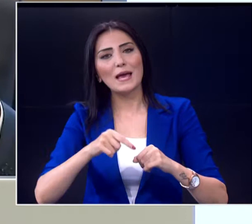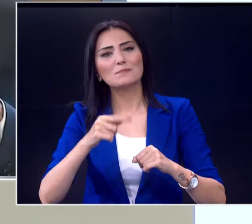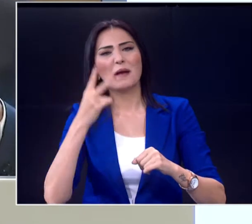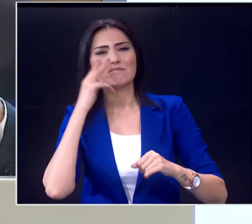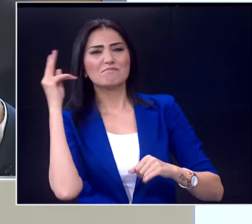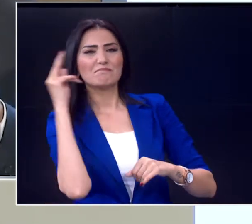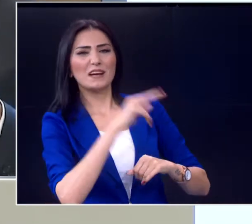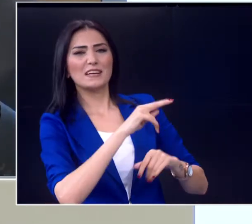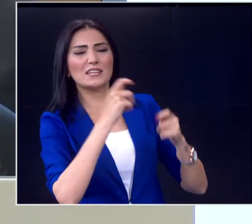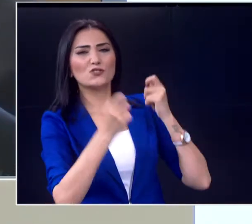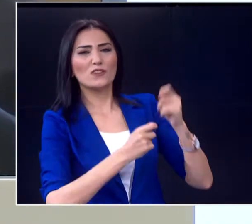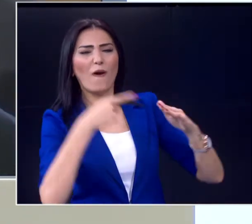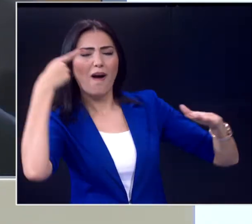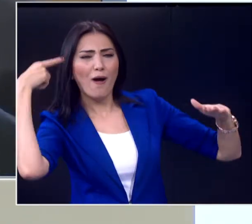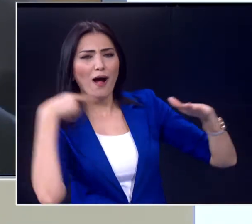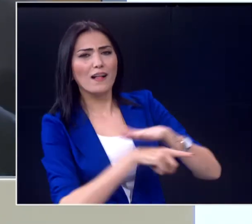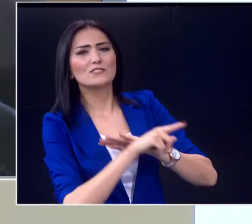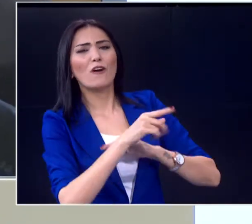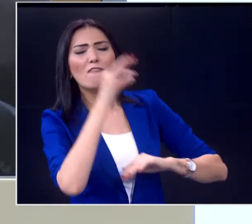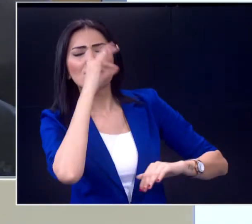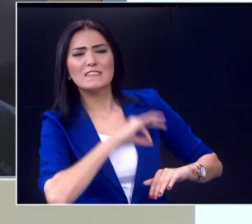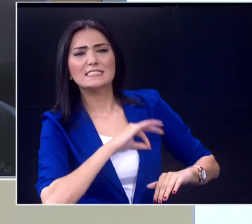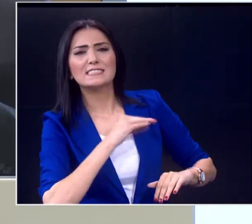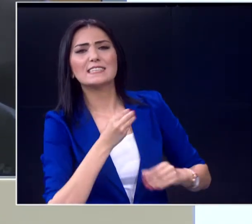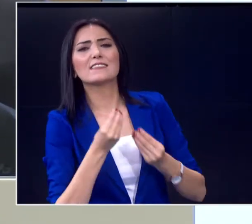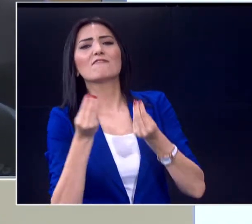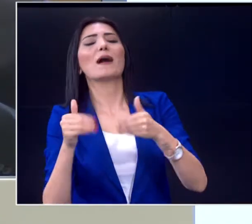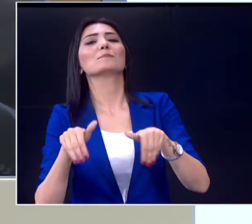dikmeye çalışan alçaklara fırsat vermeyeceğiz.